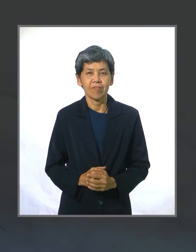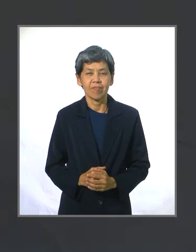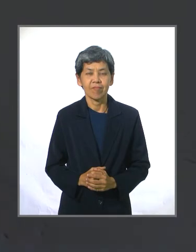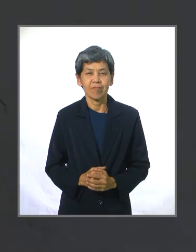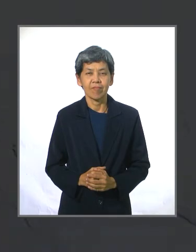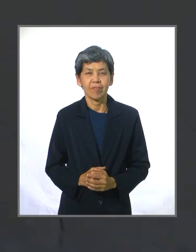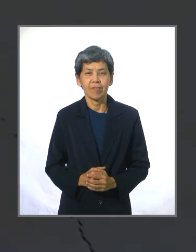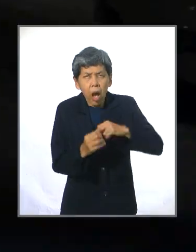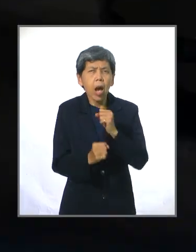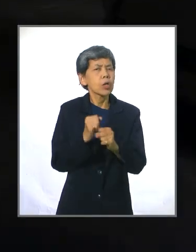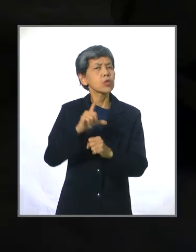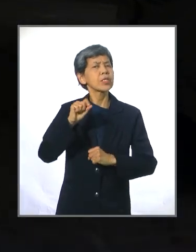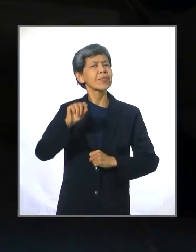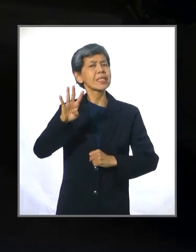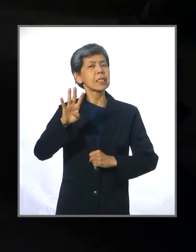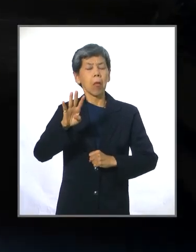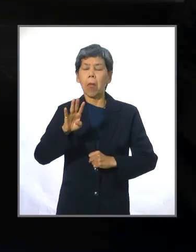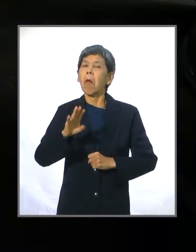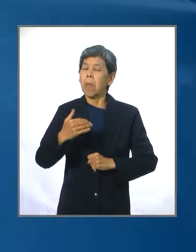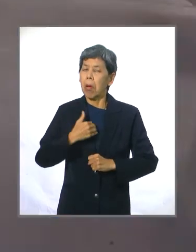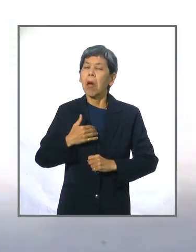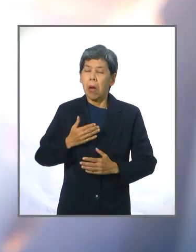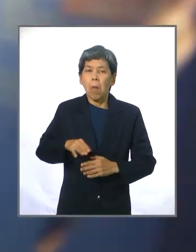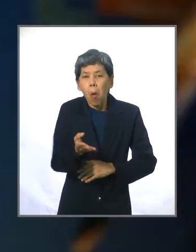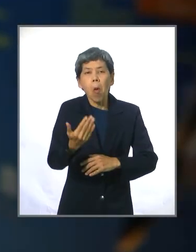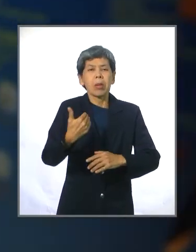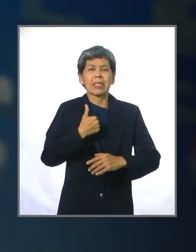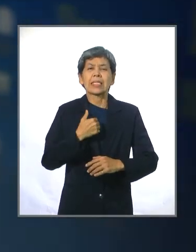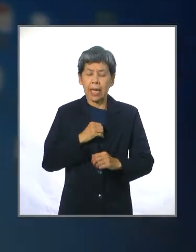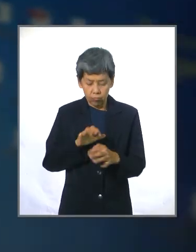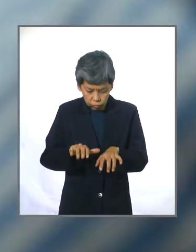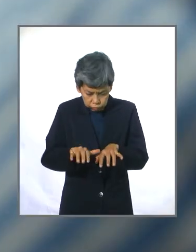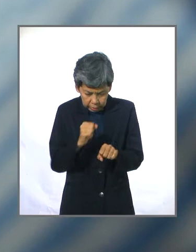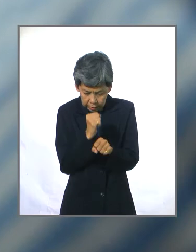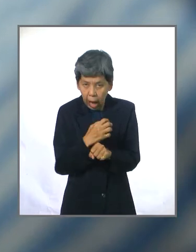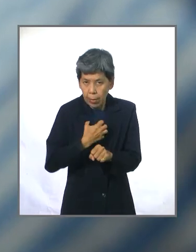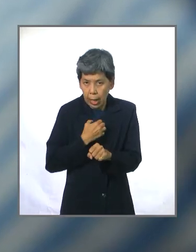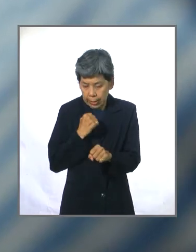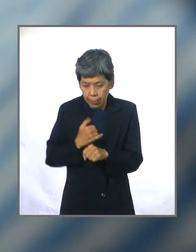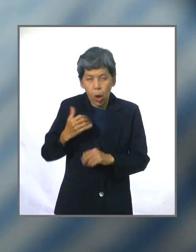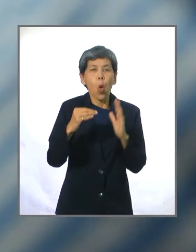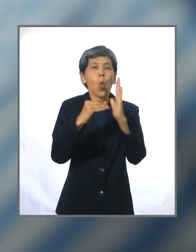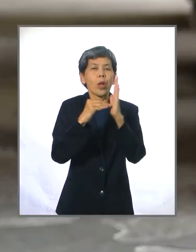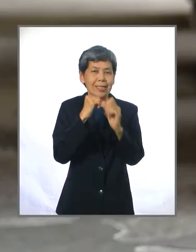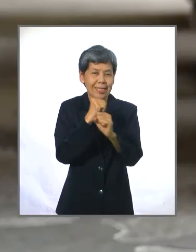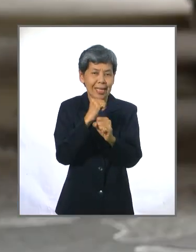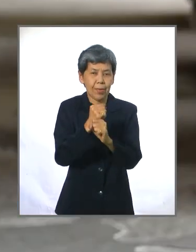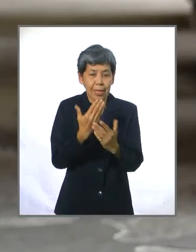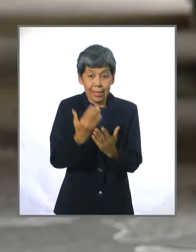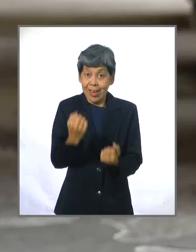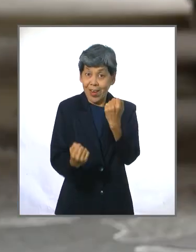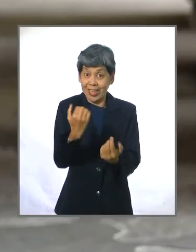พัฒนาตนเองและครอบครัวพัฒนางานด้านคนพิการเกิดความเข้าใจสังคมที่แตกต่างหลากหลาย